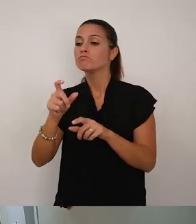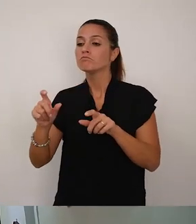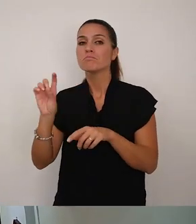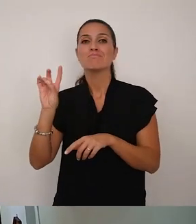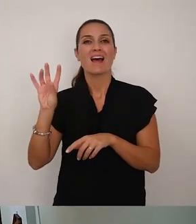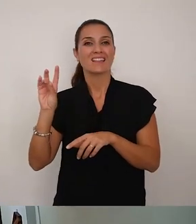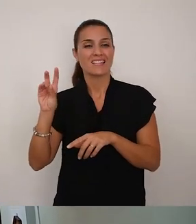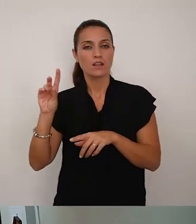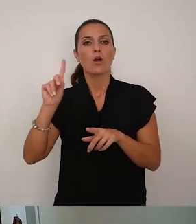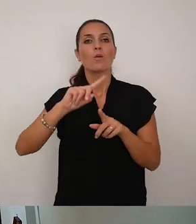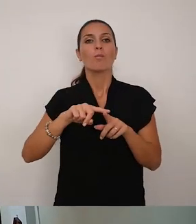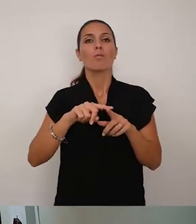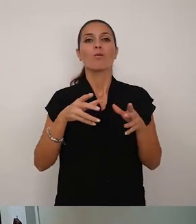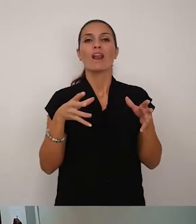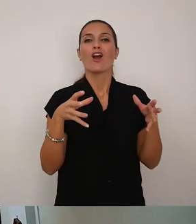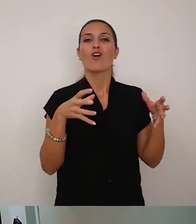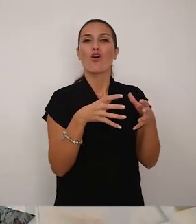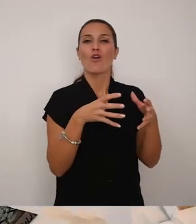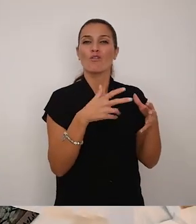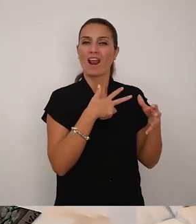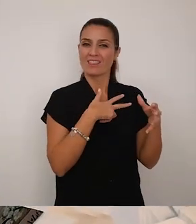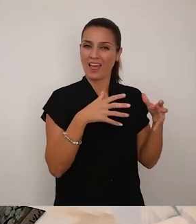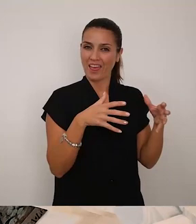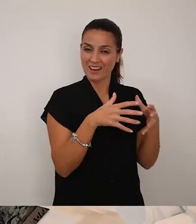confraternita dei Sette Dolori.